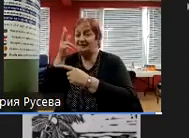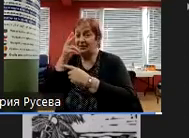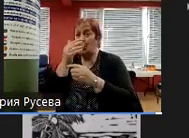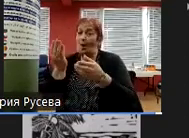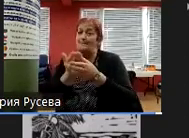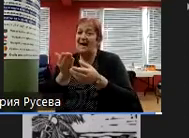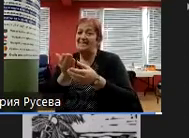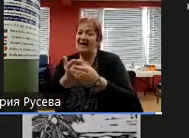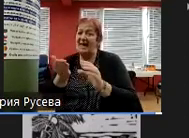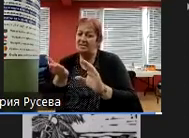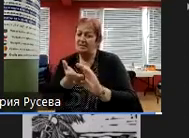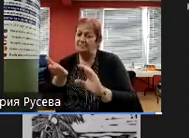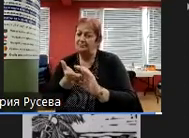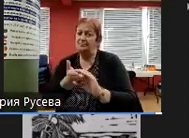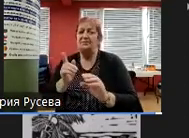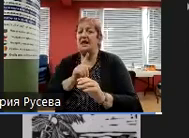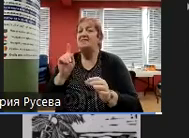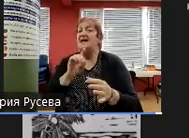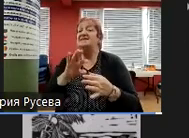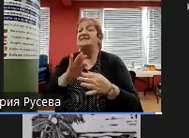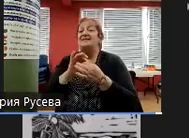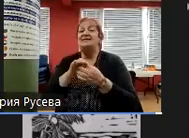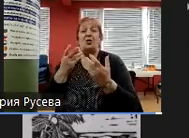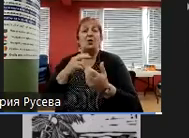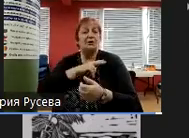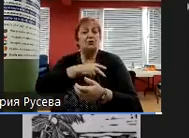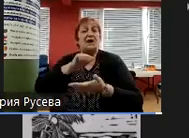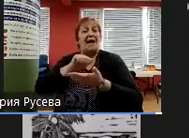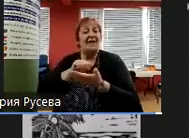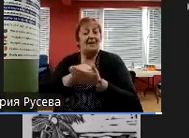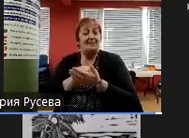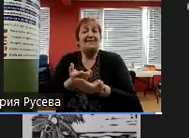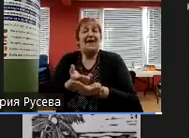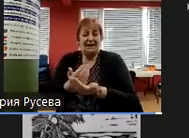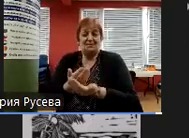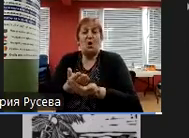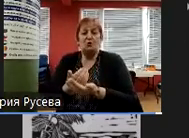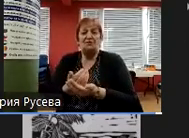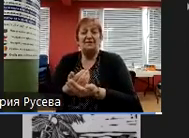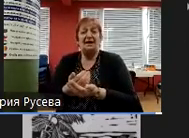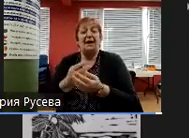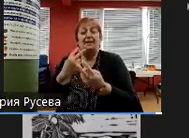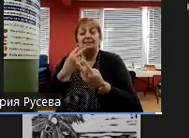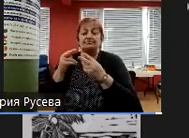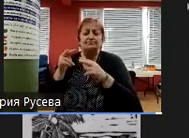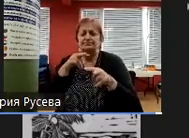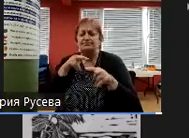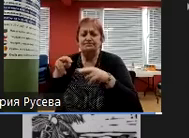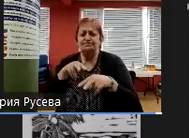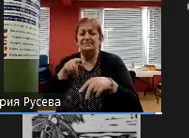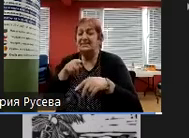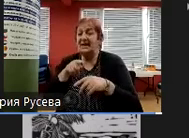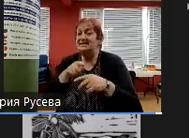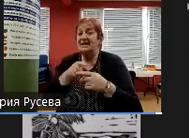видеоматериалите. Така че независимо коя социална медия използвате, прегледайте си тези